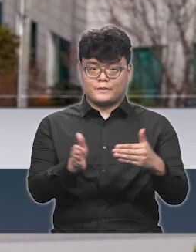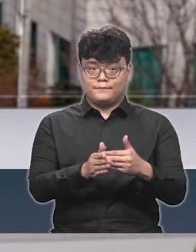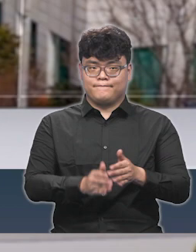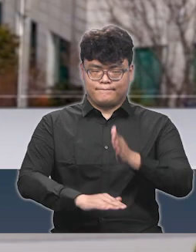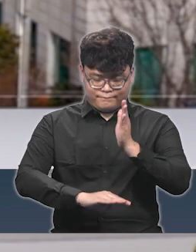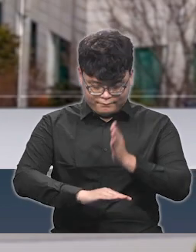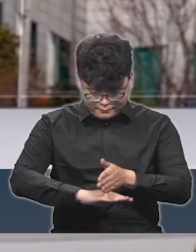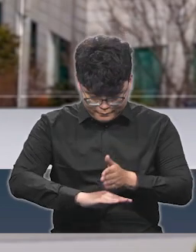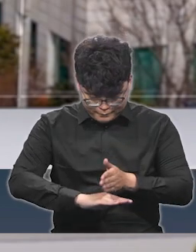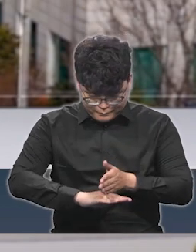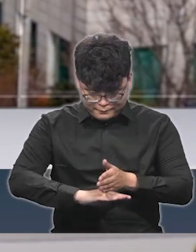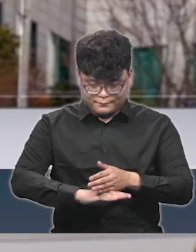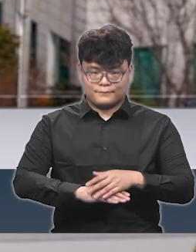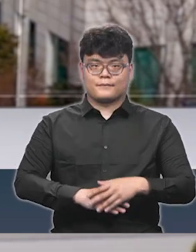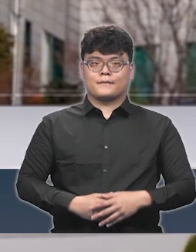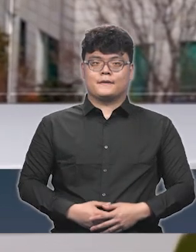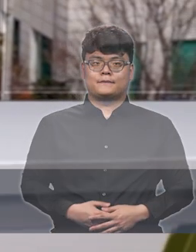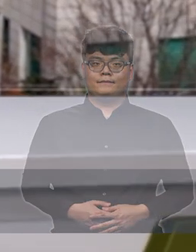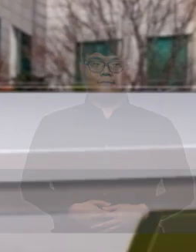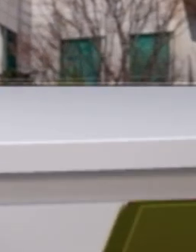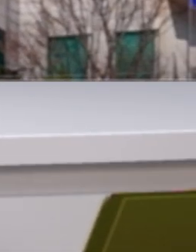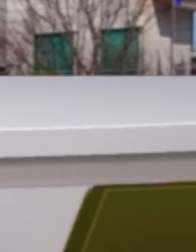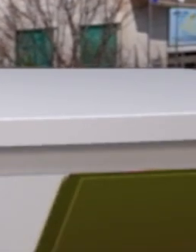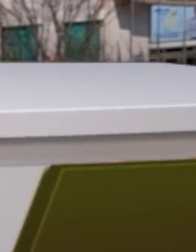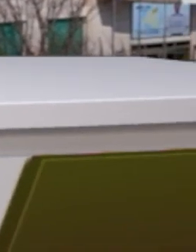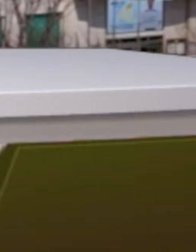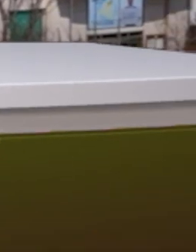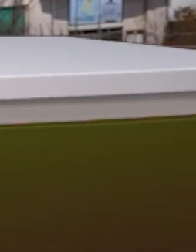마칩니다 시청해 주신 여러분 고맙습니다